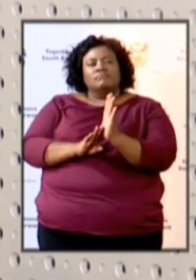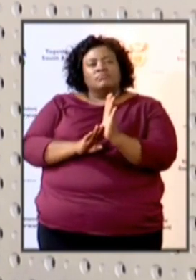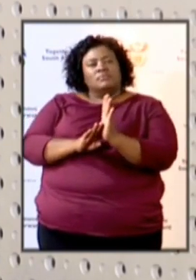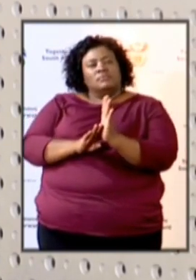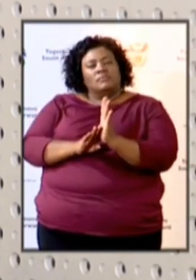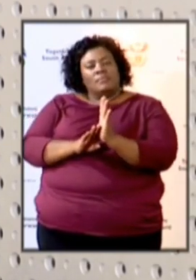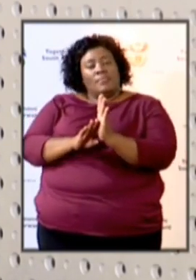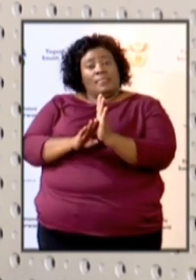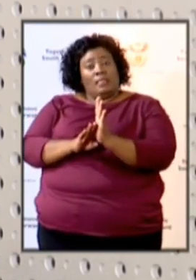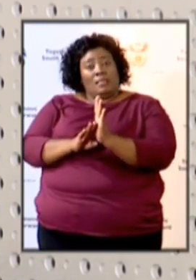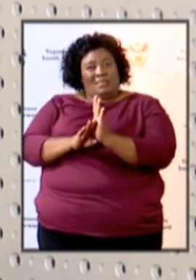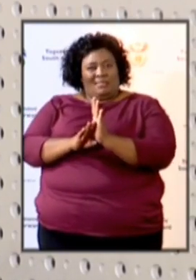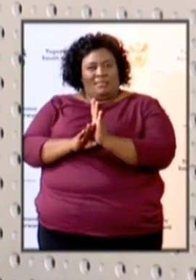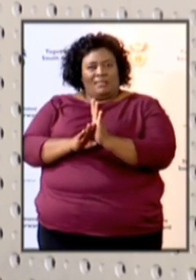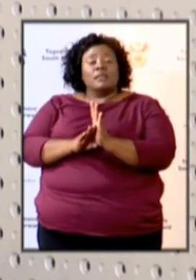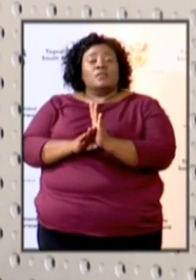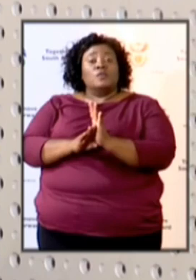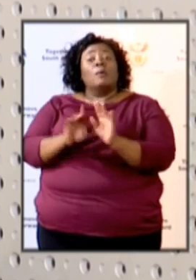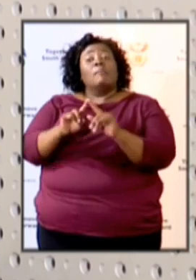kusezandleni zethu.